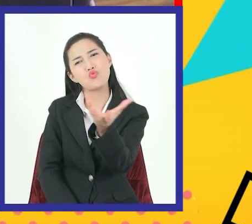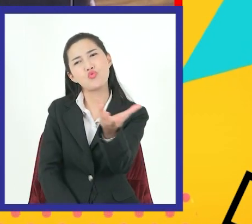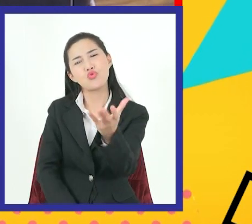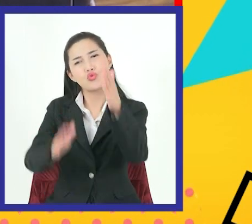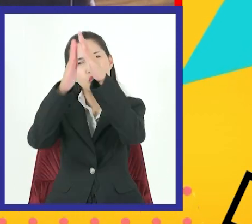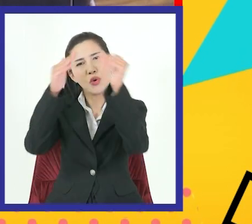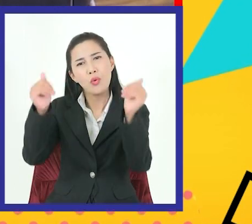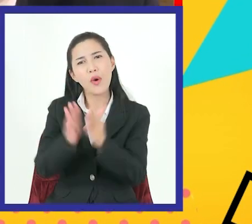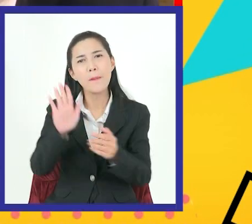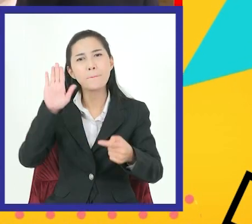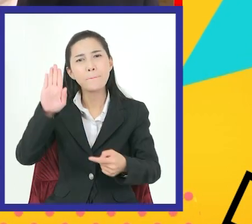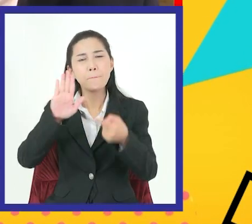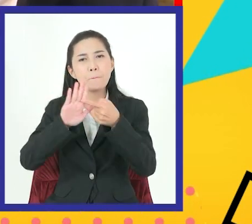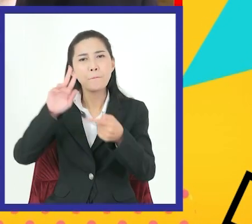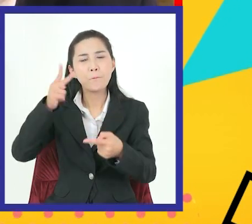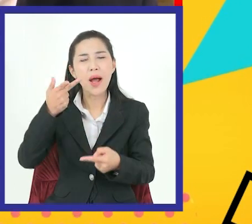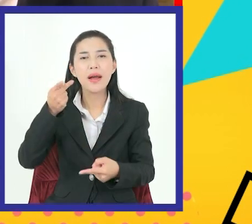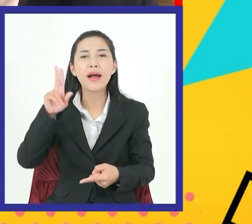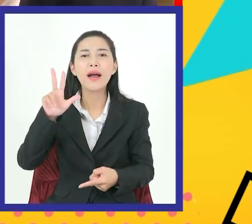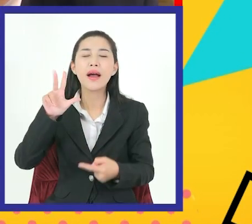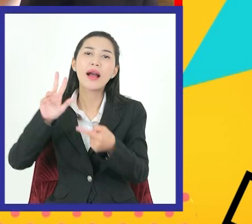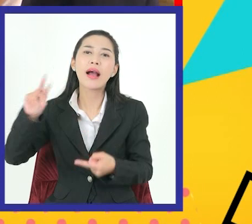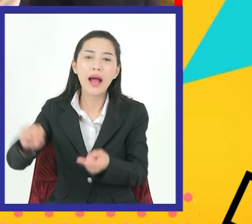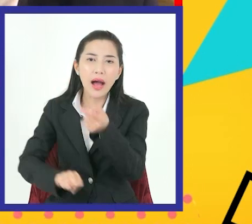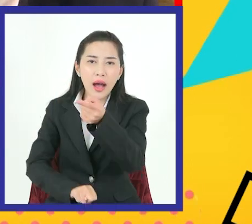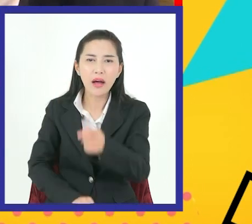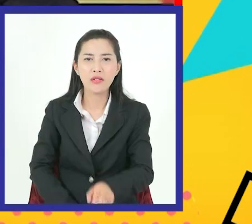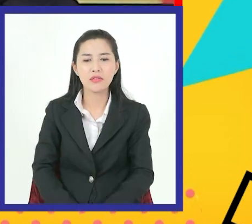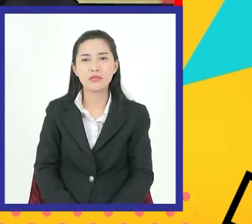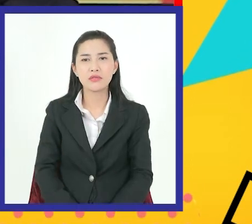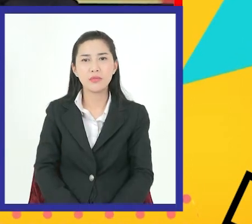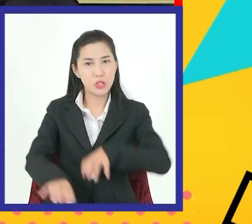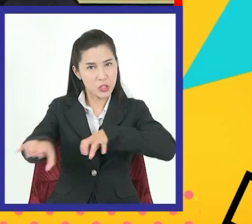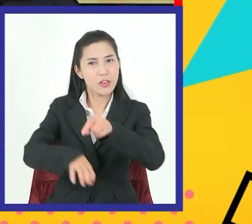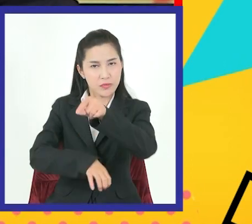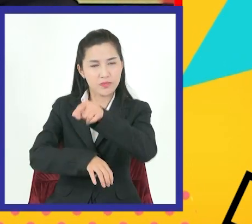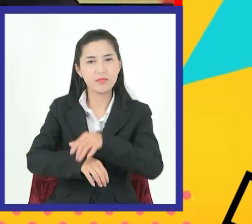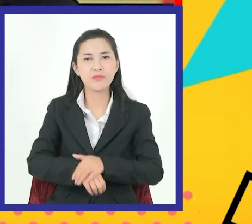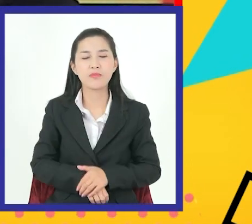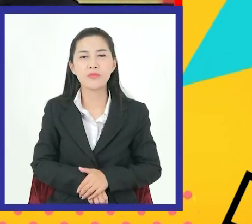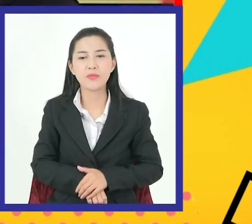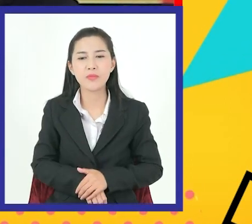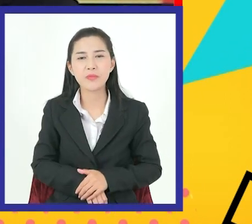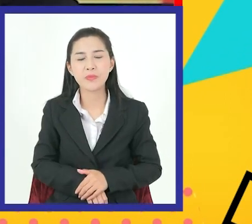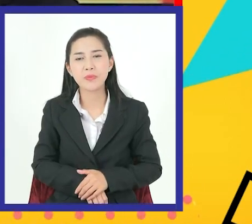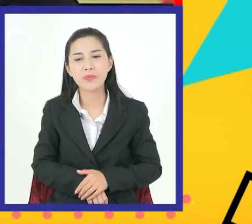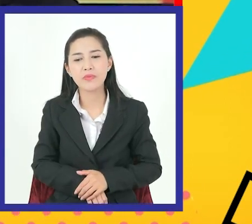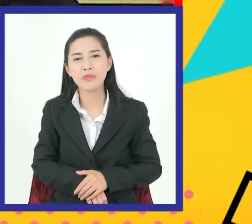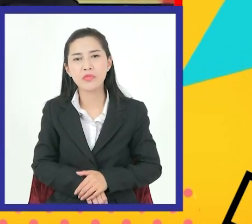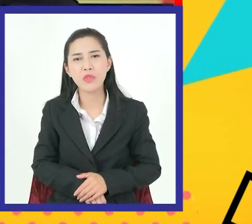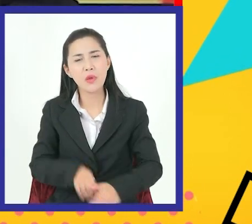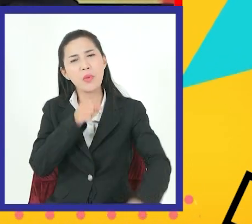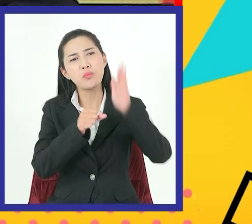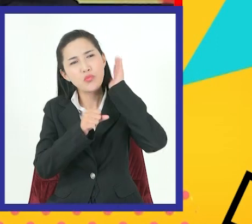ฮะตัวนั้นอันตรายมากนะครับนั่นถือว่าเป็นผู้มีอิทธิฤทธิ์อย่างแท้จริงนะครับก็เนี่ยครับก็ได้พูดไปพูดมาการแถลง